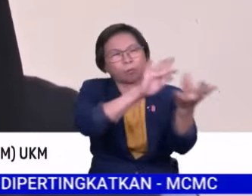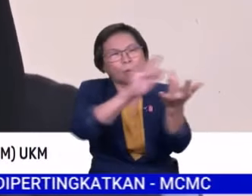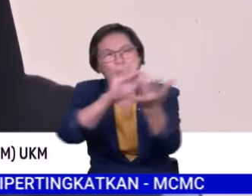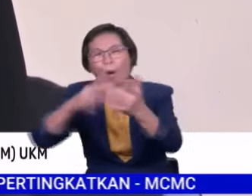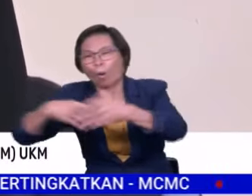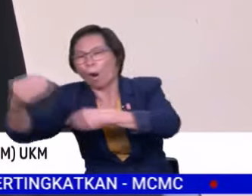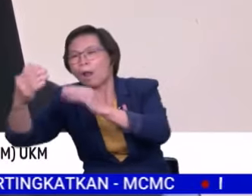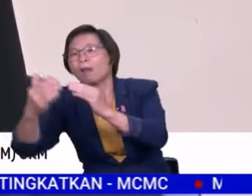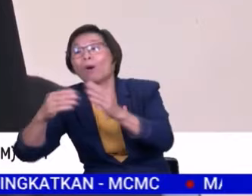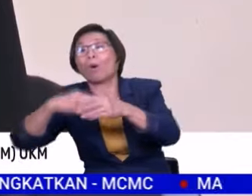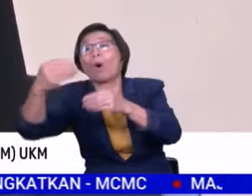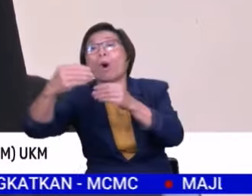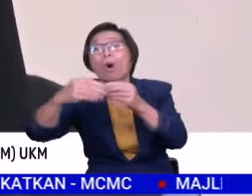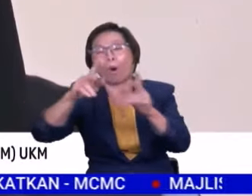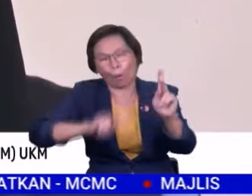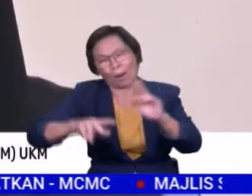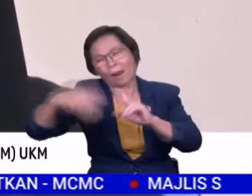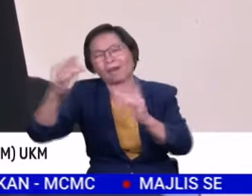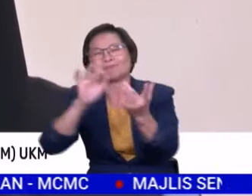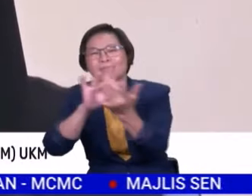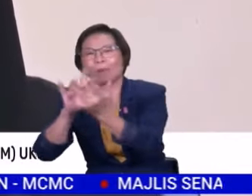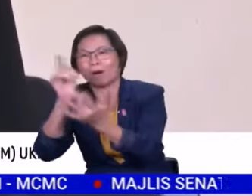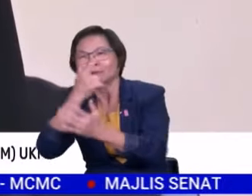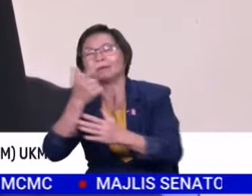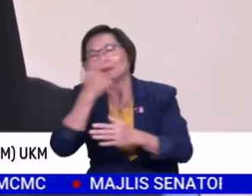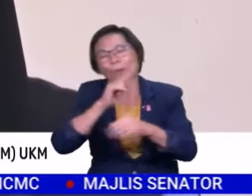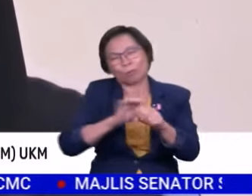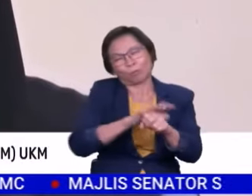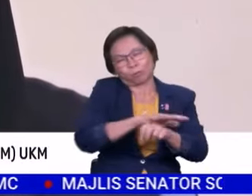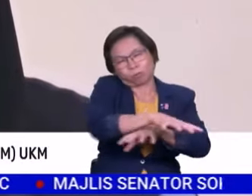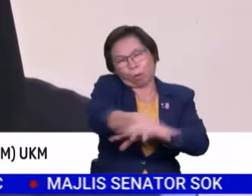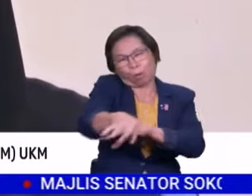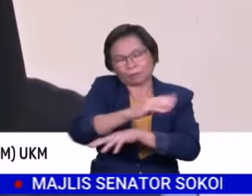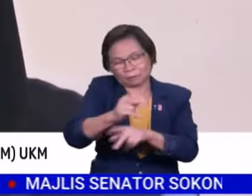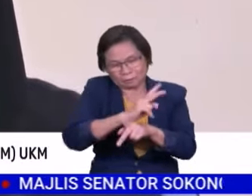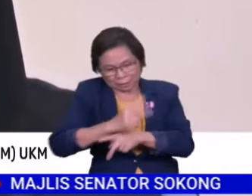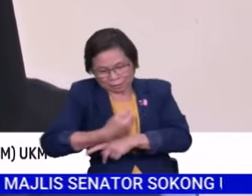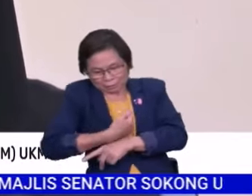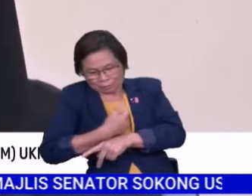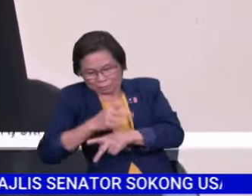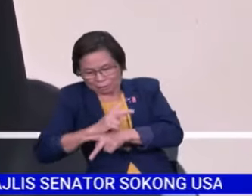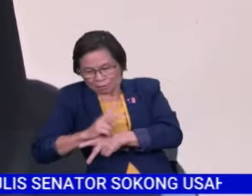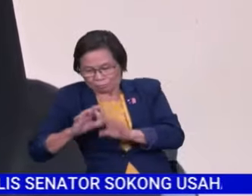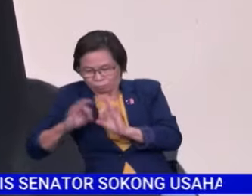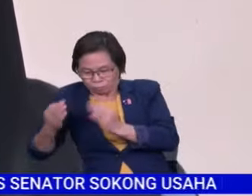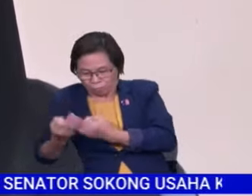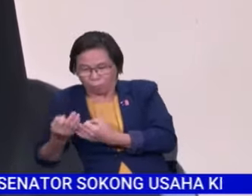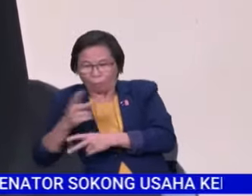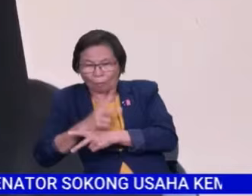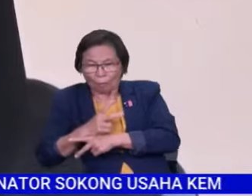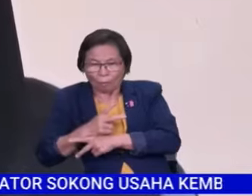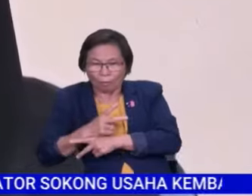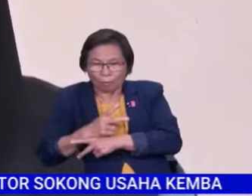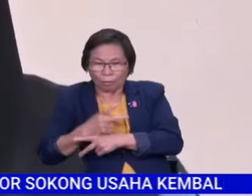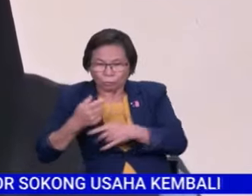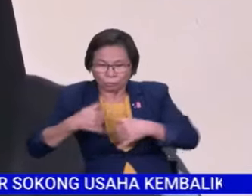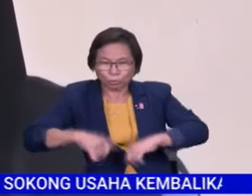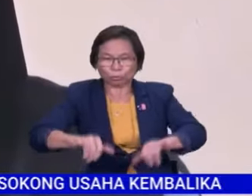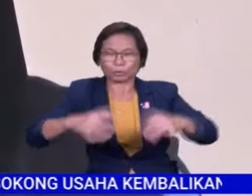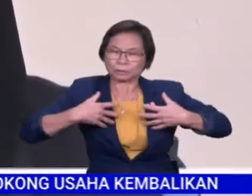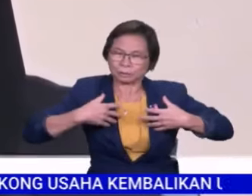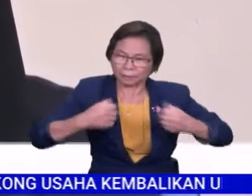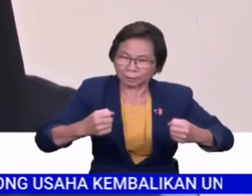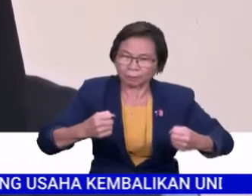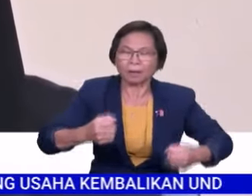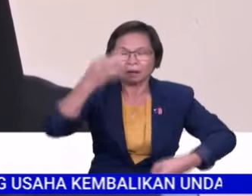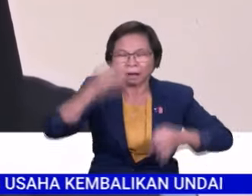lain supaya benda ini tidak merebak, virus ini tidak merebak, dan jaga diri ini supaya anda pasti sihat dan juga terus tetap sihat. Kalau